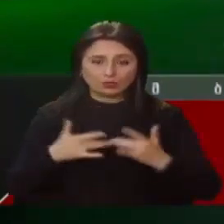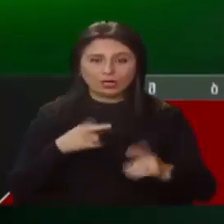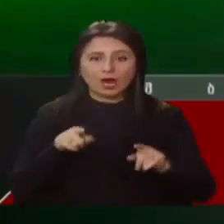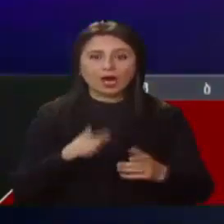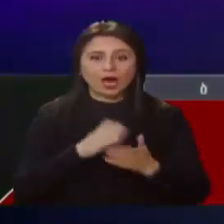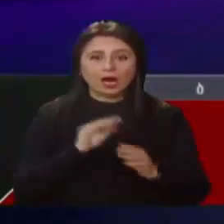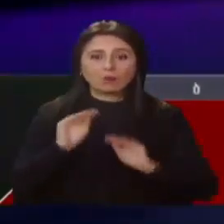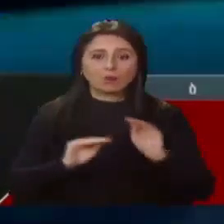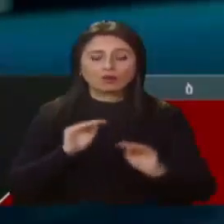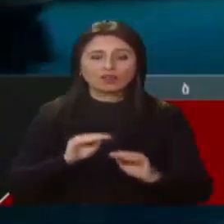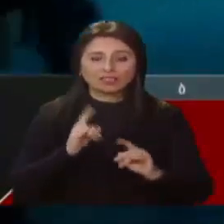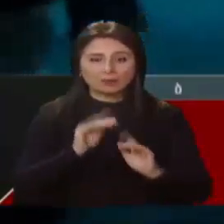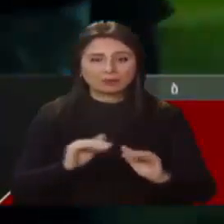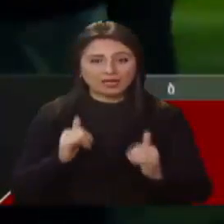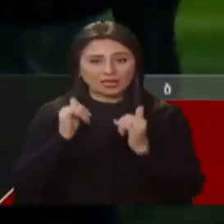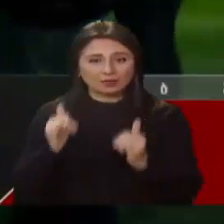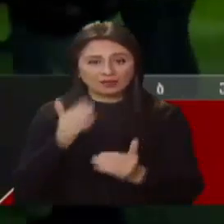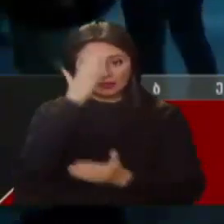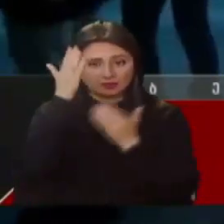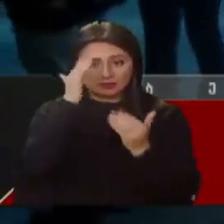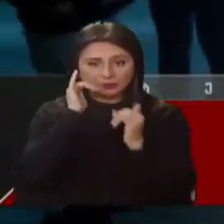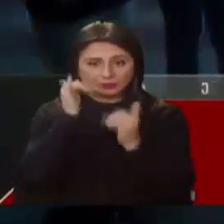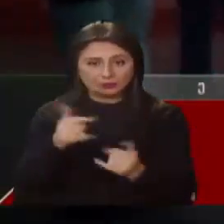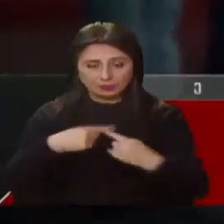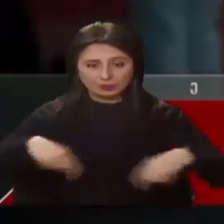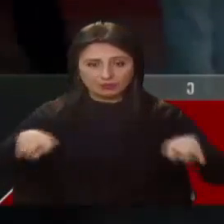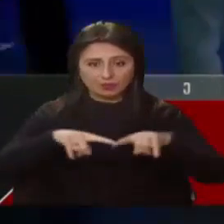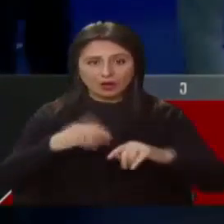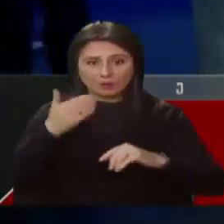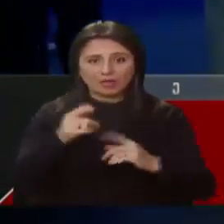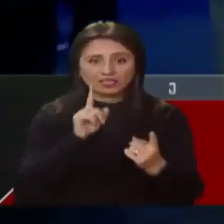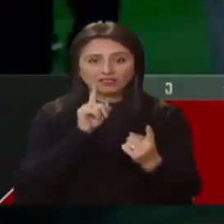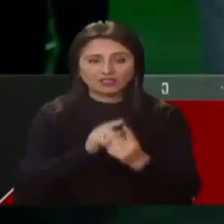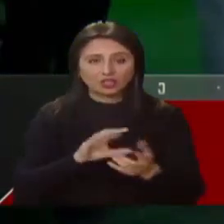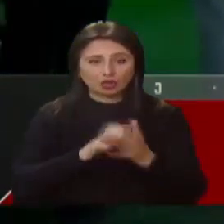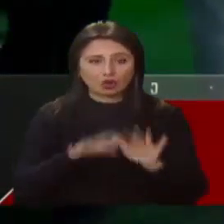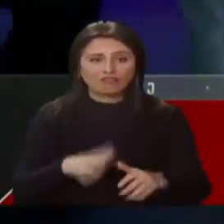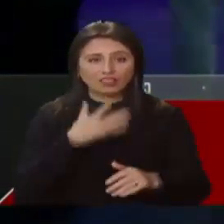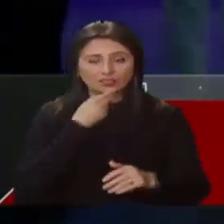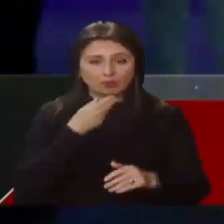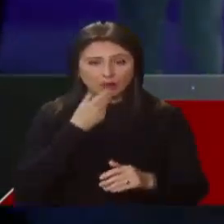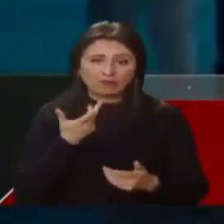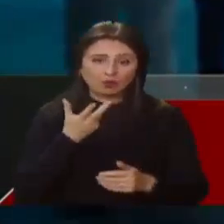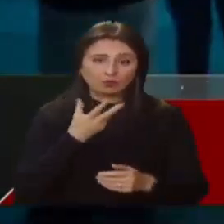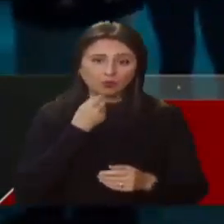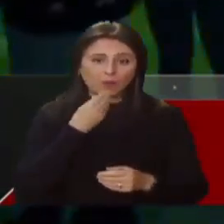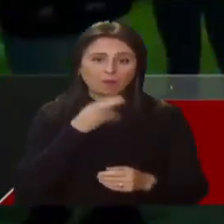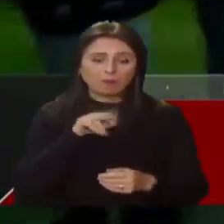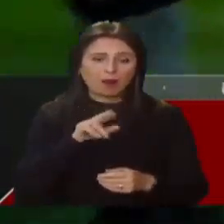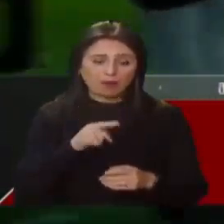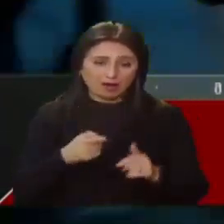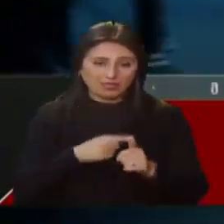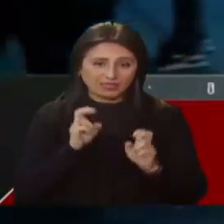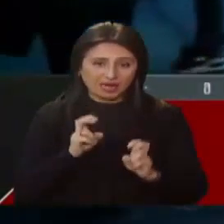აქ არის მოწყობილი პატარებისთვის გასართობი სივრცეები და მათ ხვდებათ აქ თოვლის ბაბუა თუ პაპა, როგორც მას